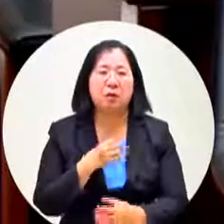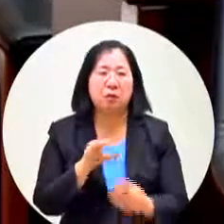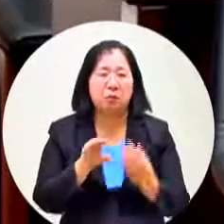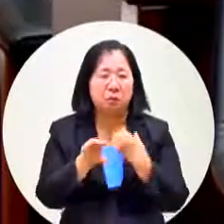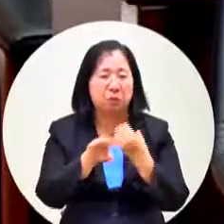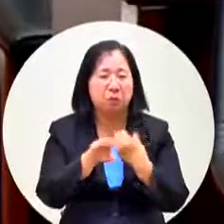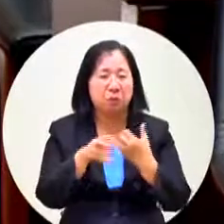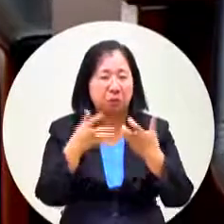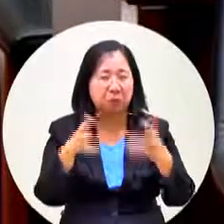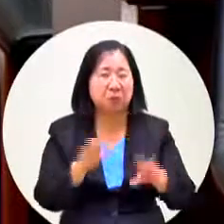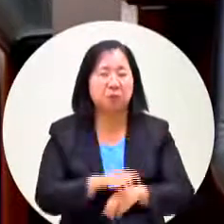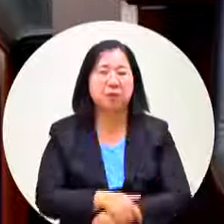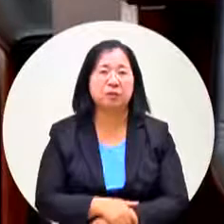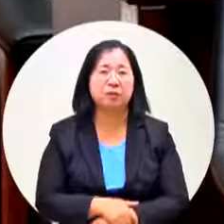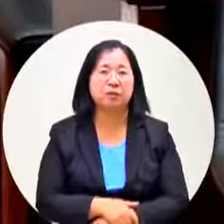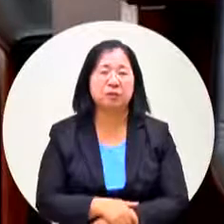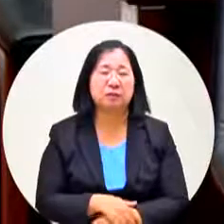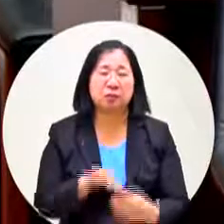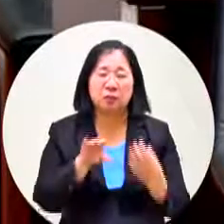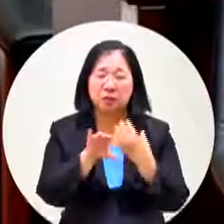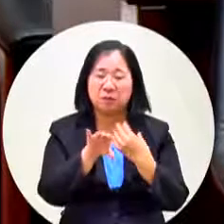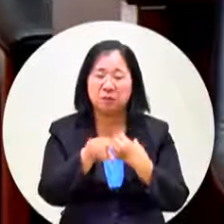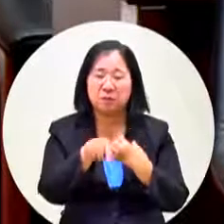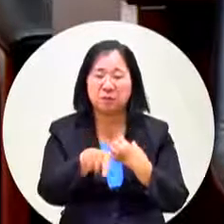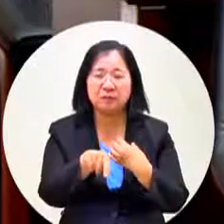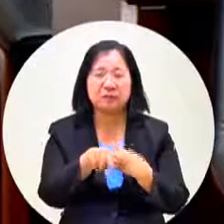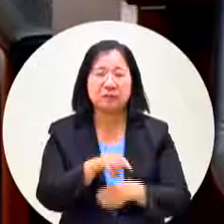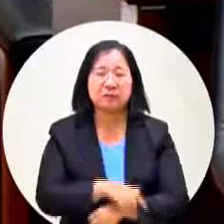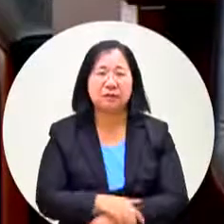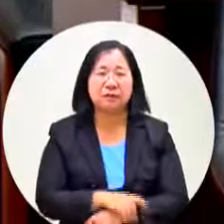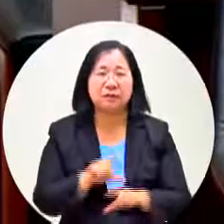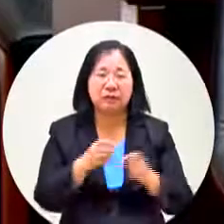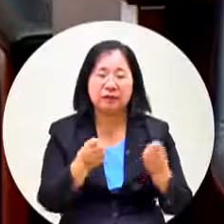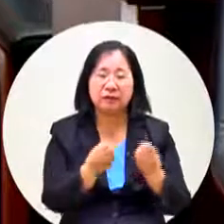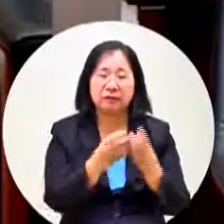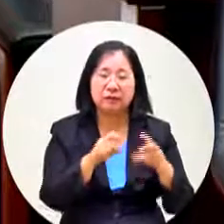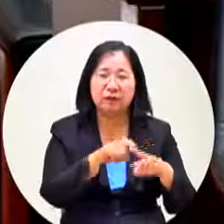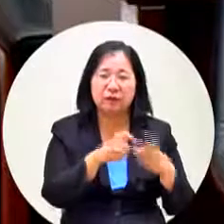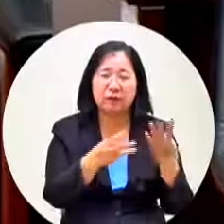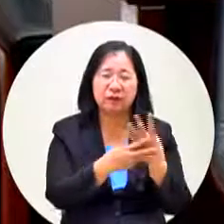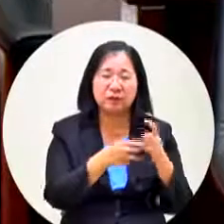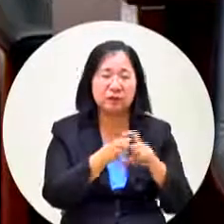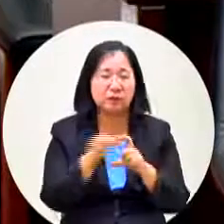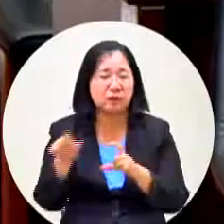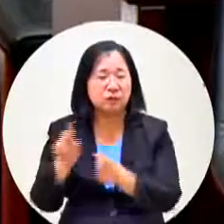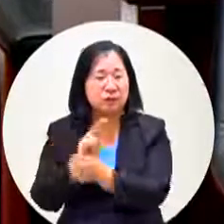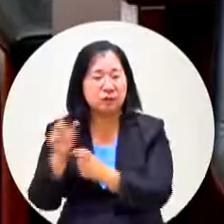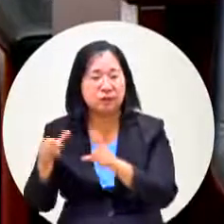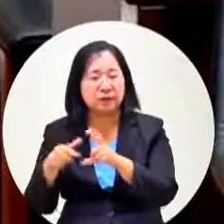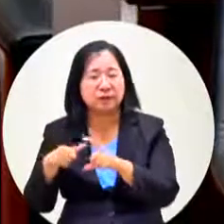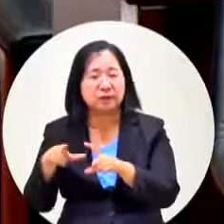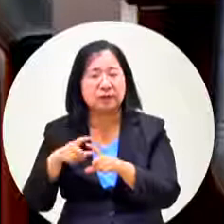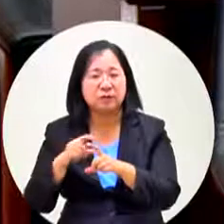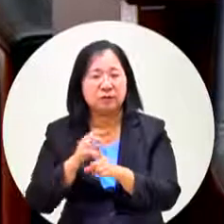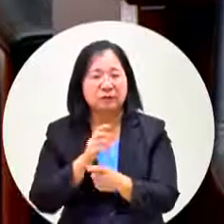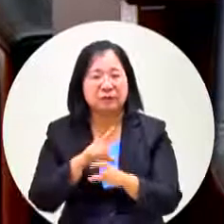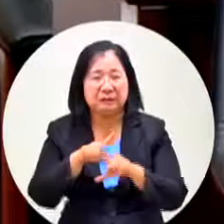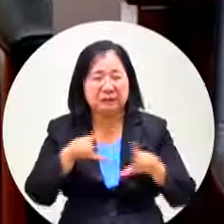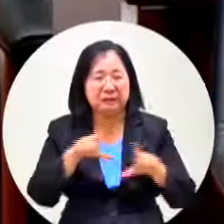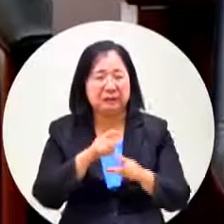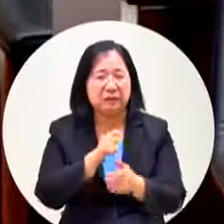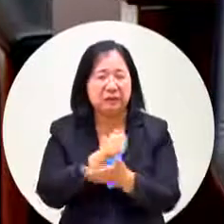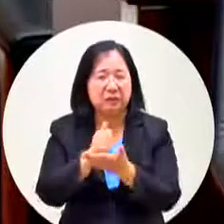设吼、哦？啊，这等下再请这个局长说明一下。另外一个问题就是讲。这个